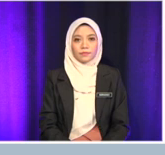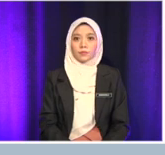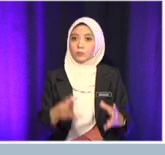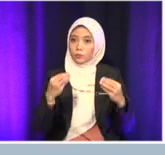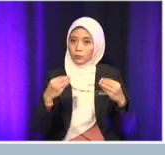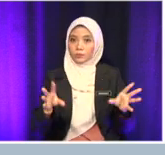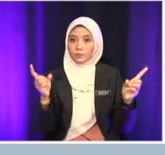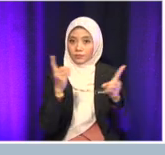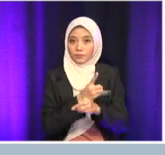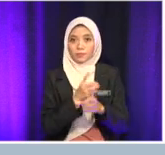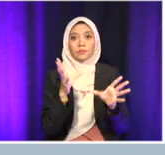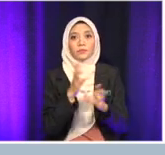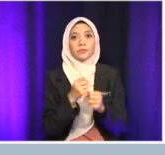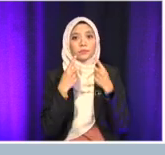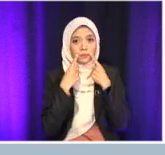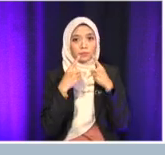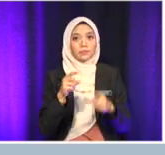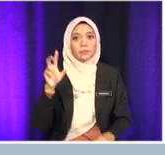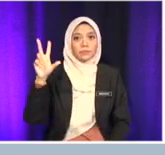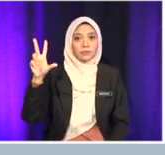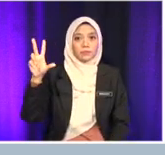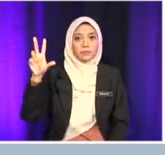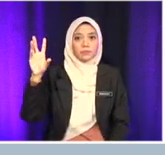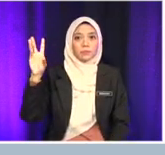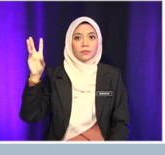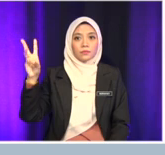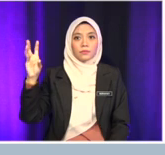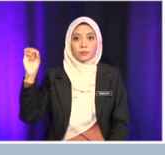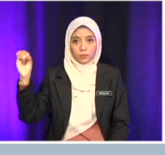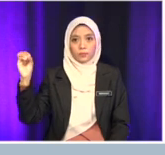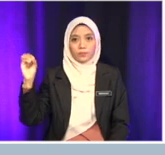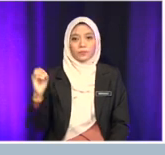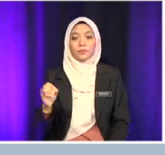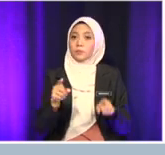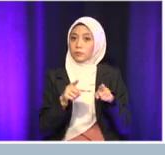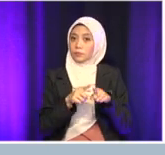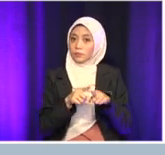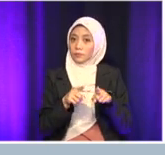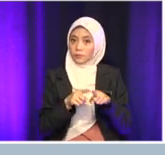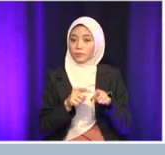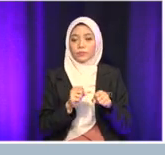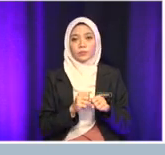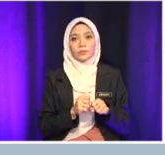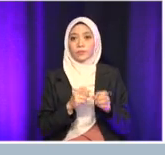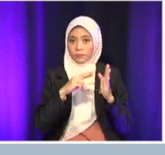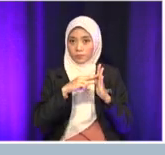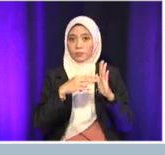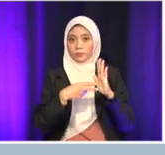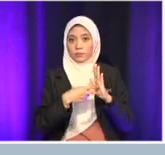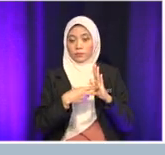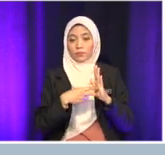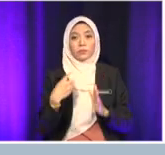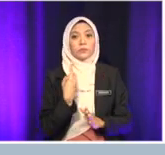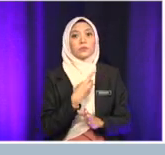= 360 Oke dan apabila kita dapat persamaan ini bermaksud kita telah